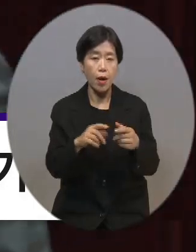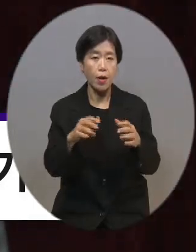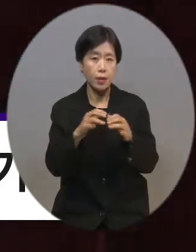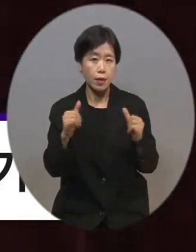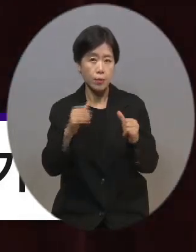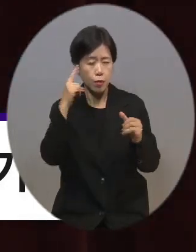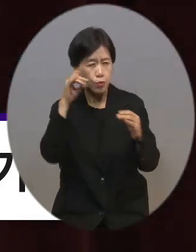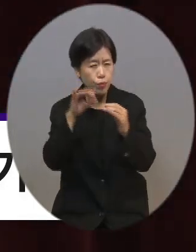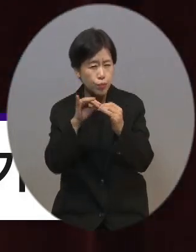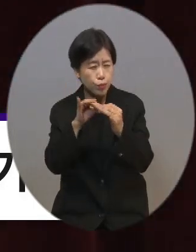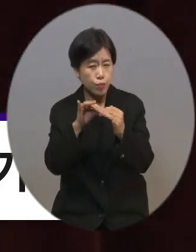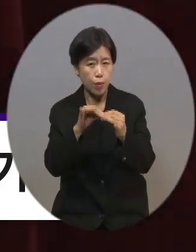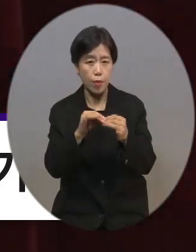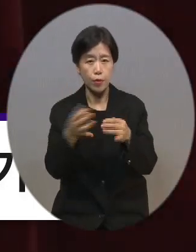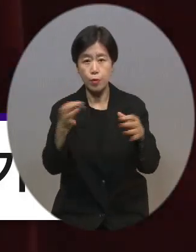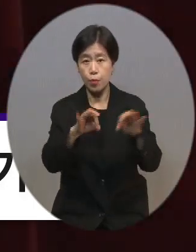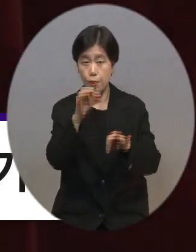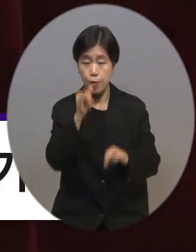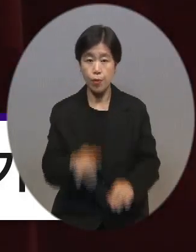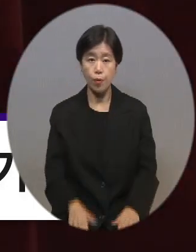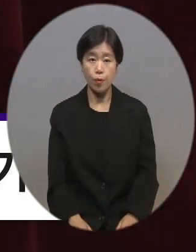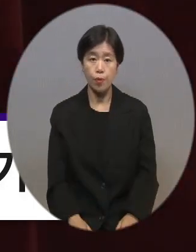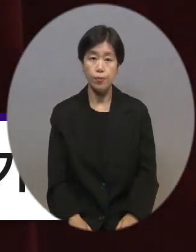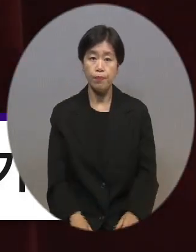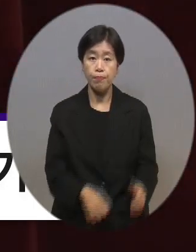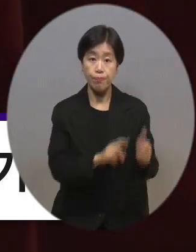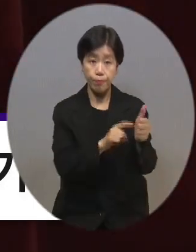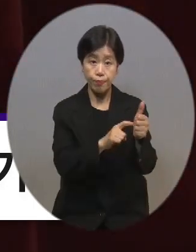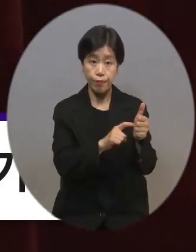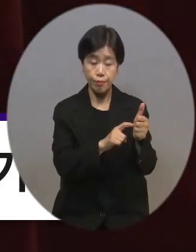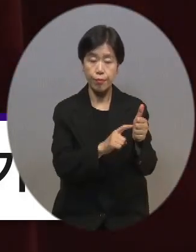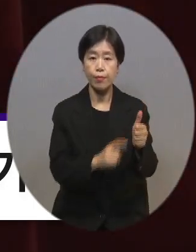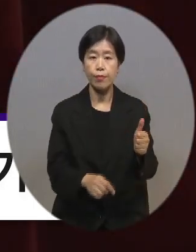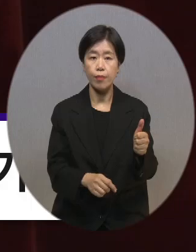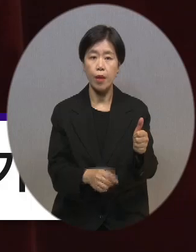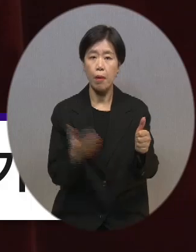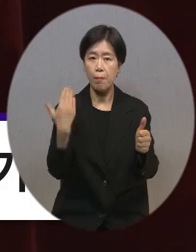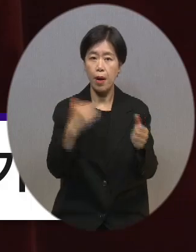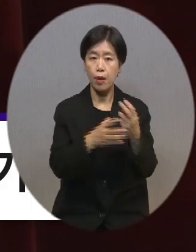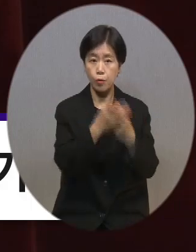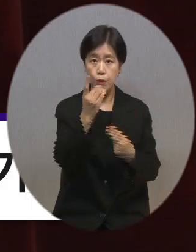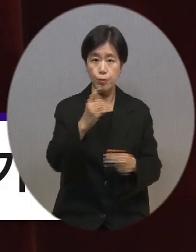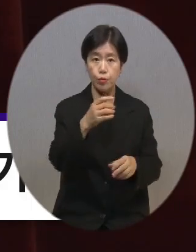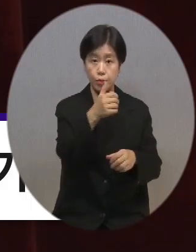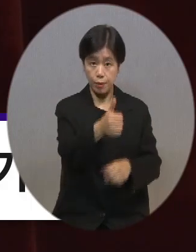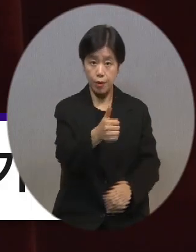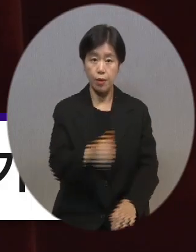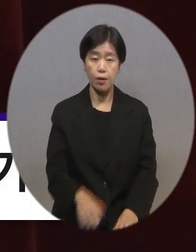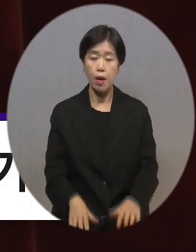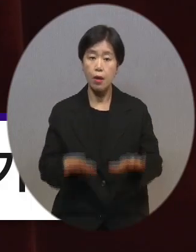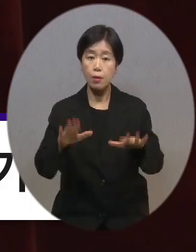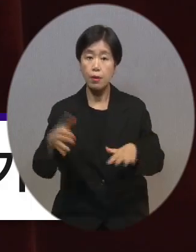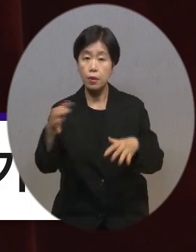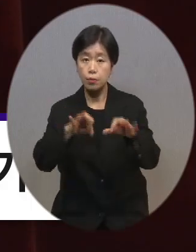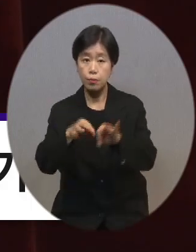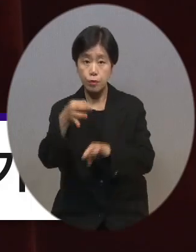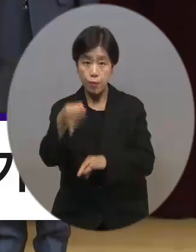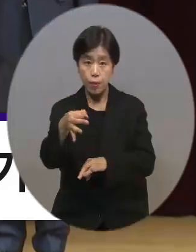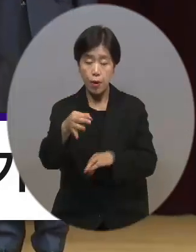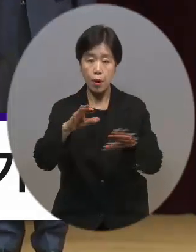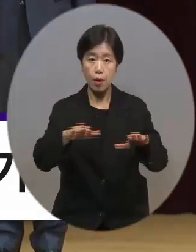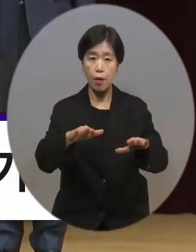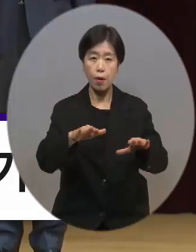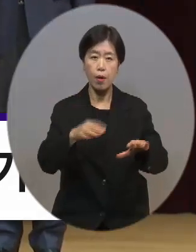모은 결과입니다. 기탁식에서 류익 통일생각 이사겸 전 통일부 장관은 이번 기부금이 민족 공동체 회복을